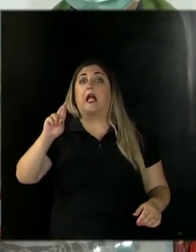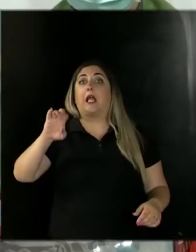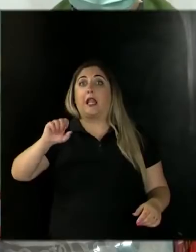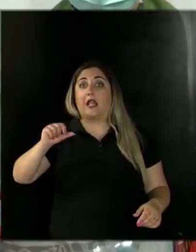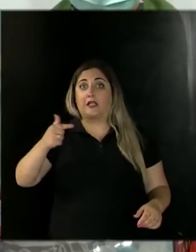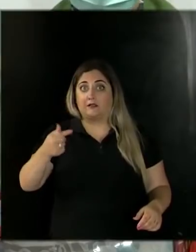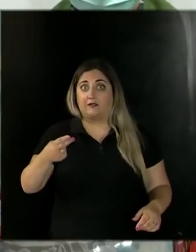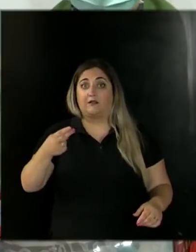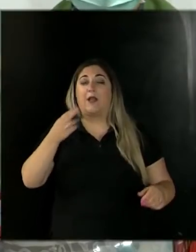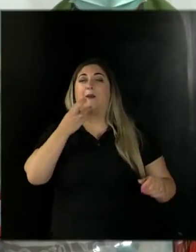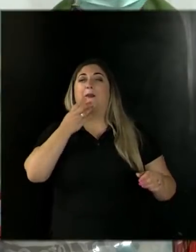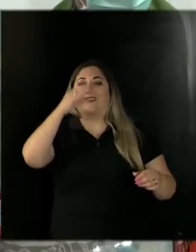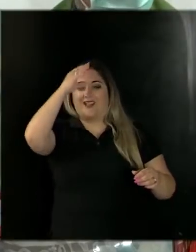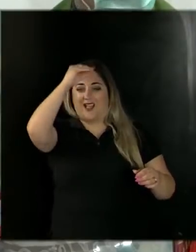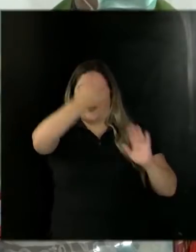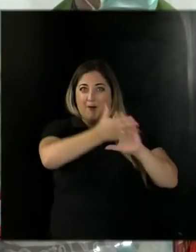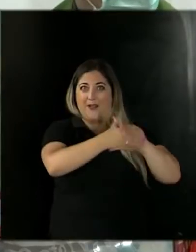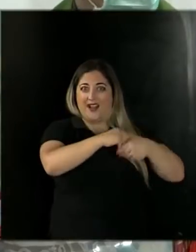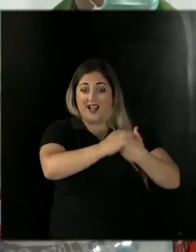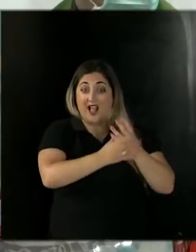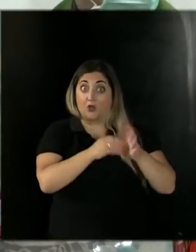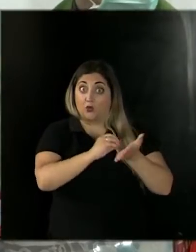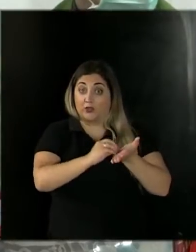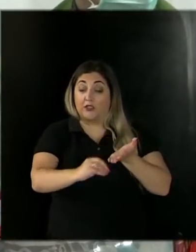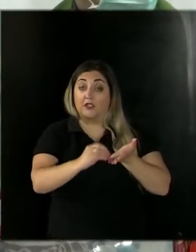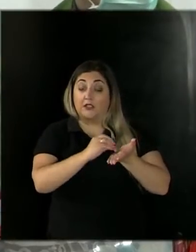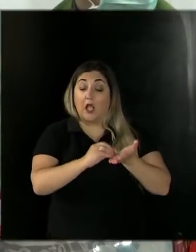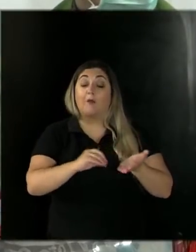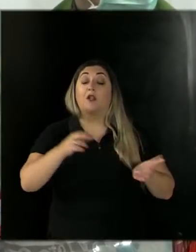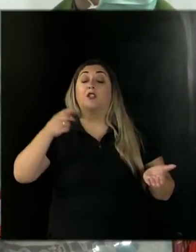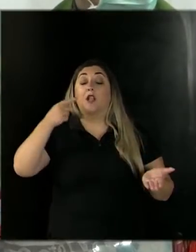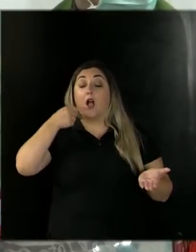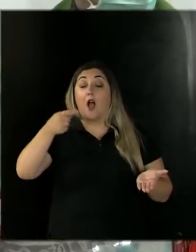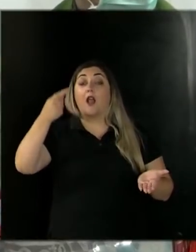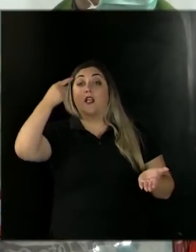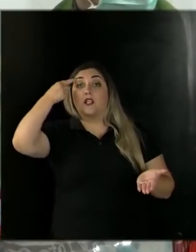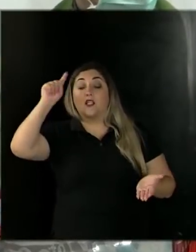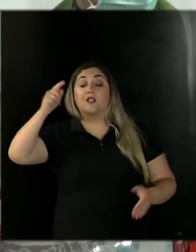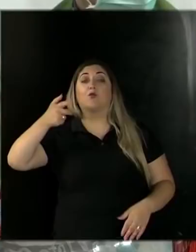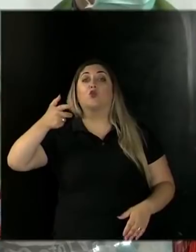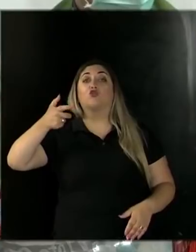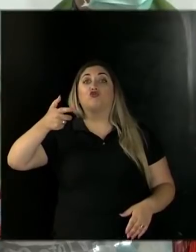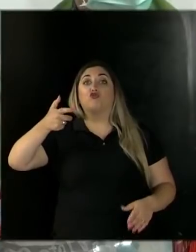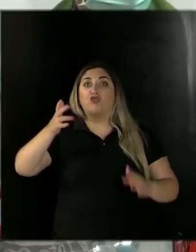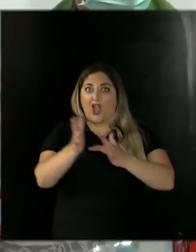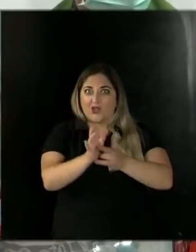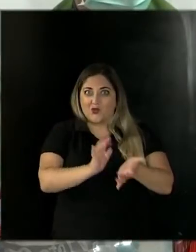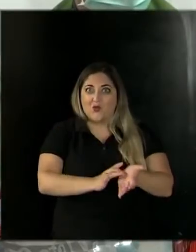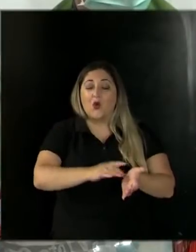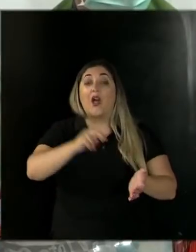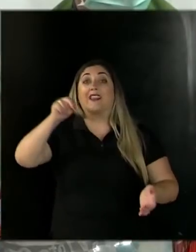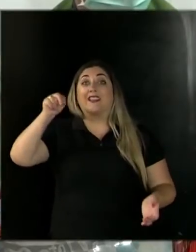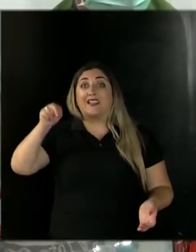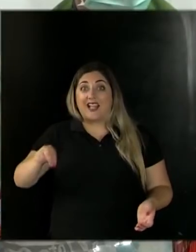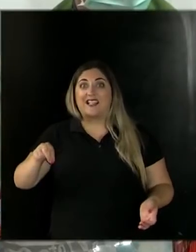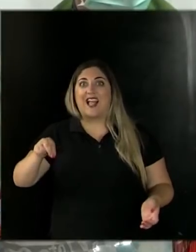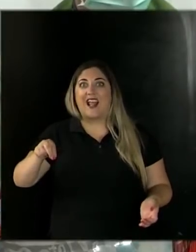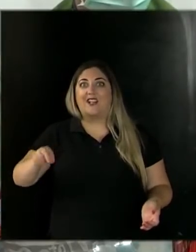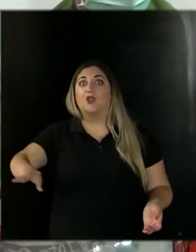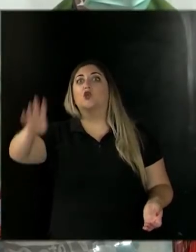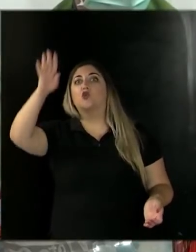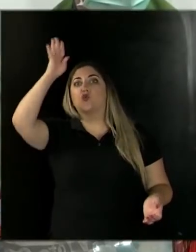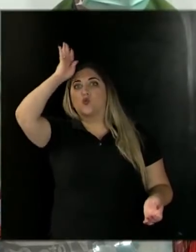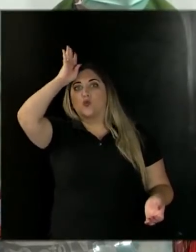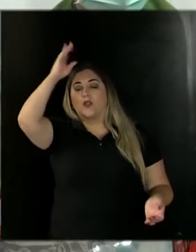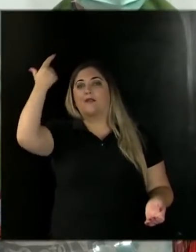Ġesu, hekk isemmih Ġesu ta' Nażaret, Sultan tal-Lut. Għal